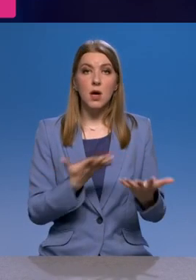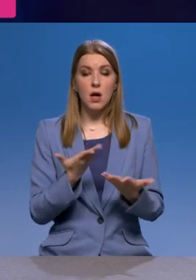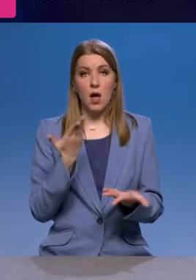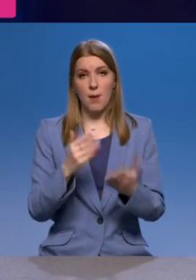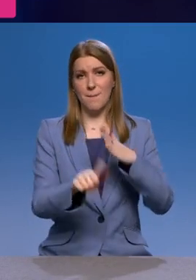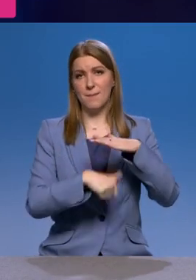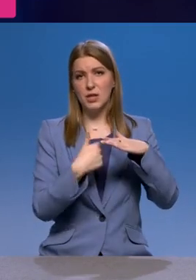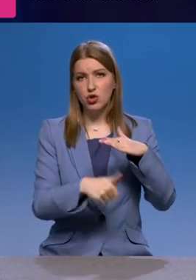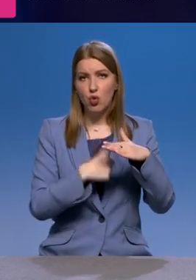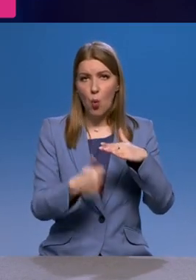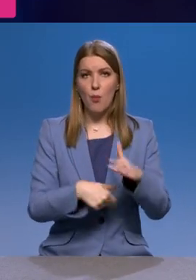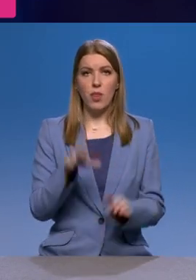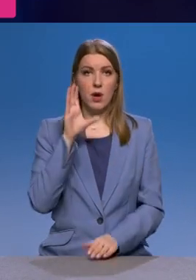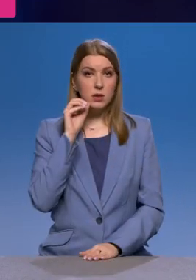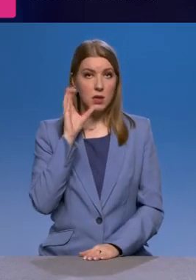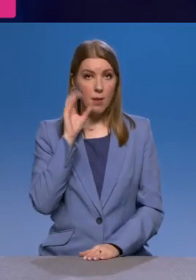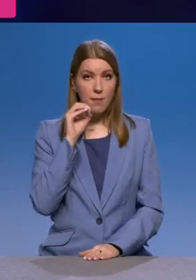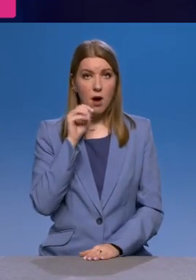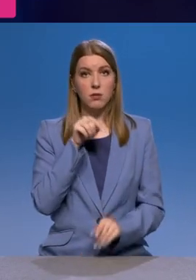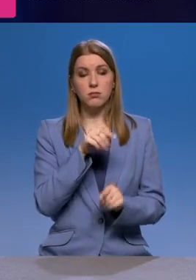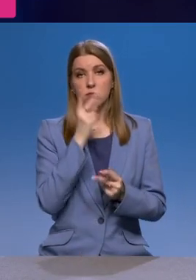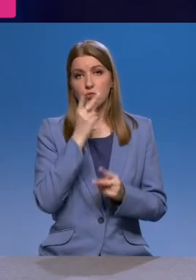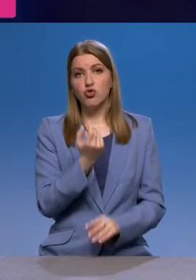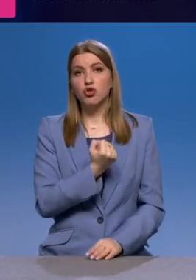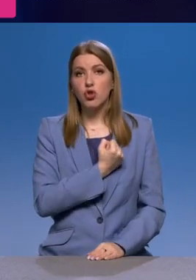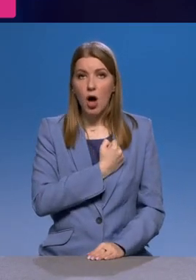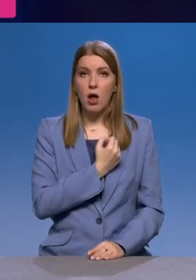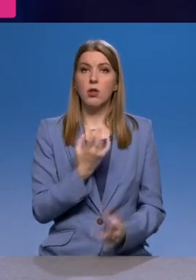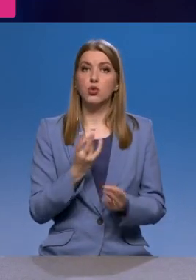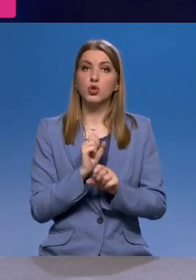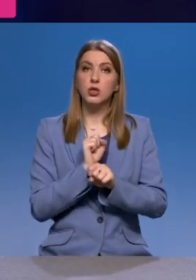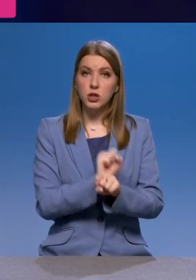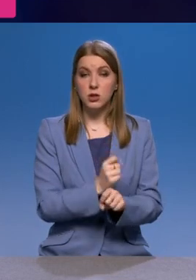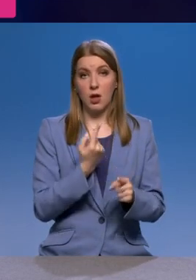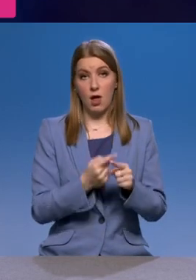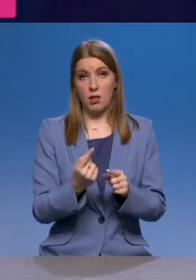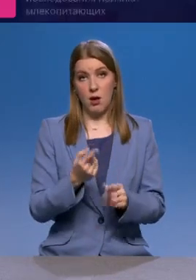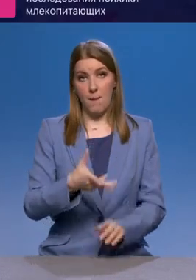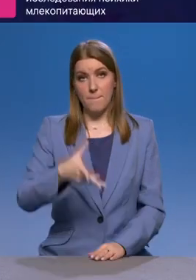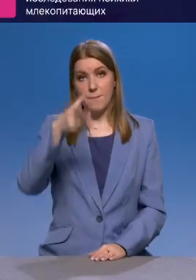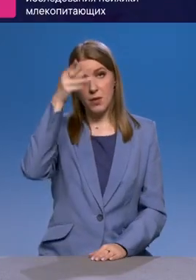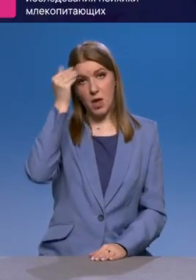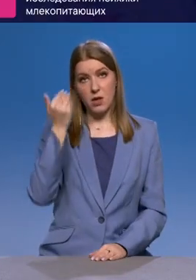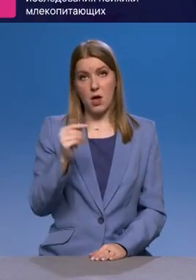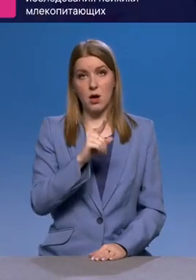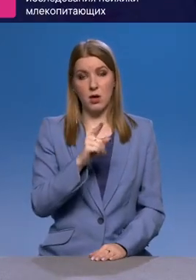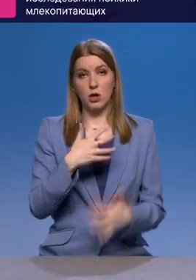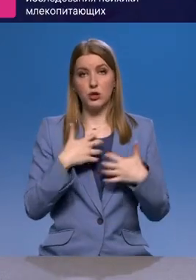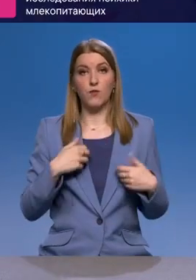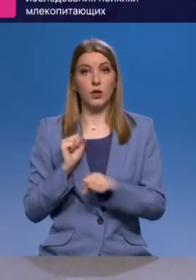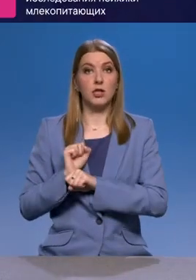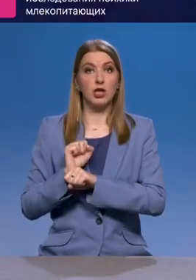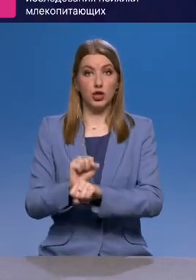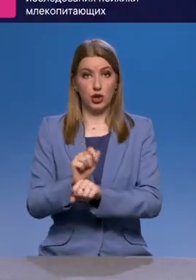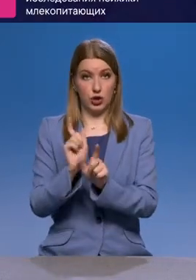как бездомных собак, их жалко и нужно их защитить, да, это позиция чаще зоозащиты, или противоположное мнение, то,